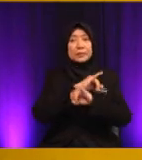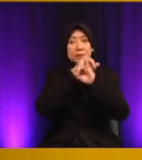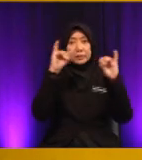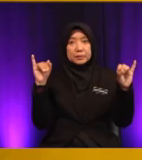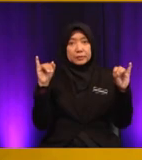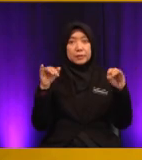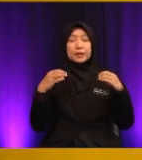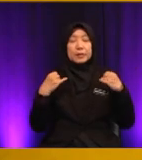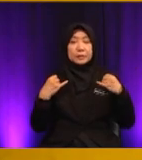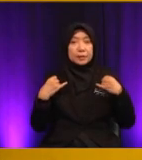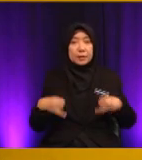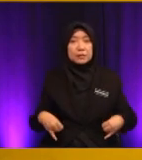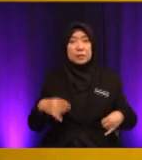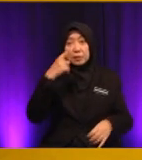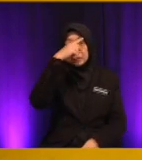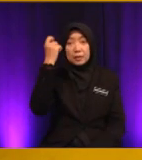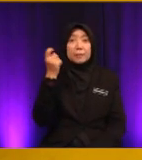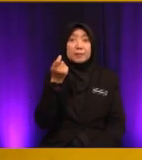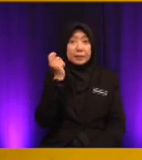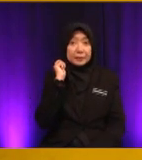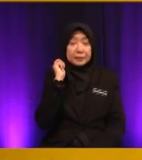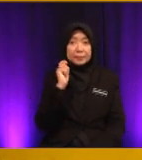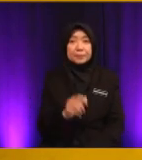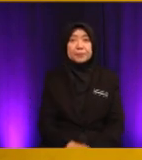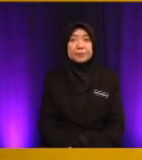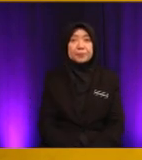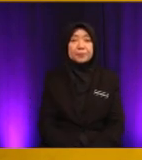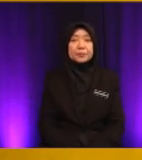jasa hitam yang tak dapat diterangkan tadi yang kedua